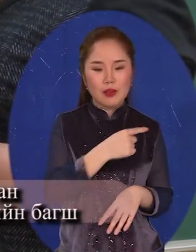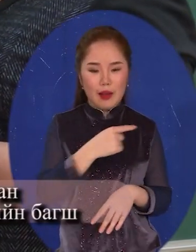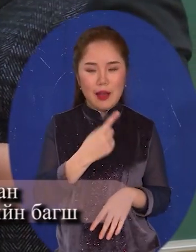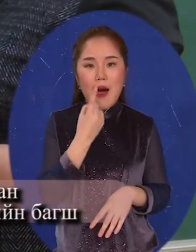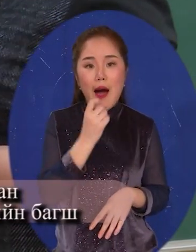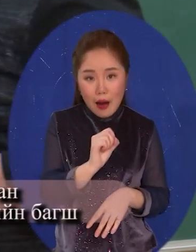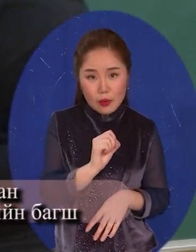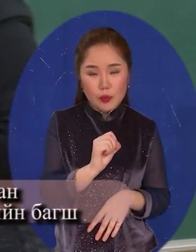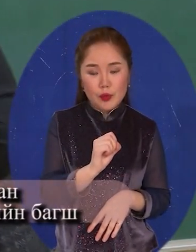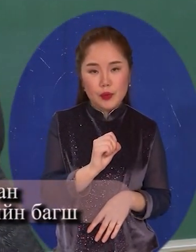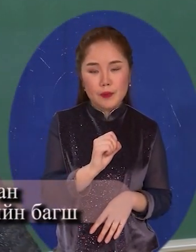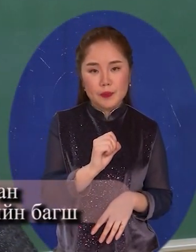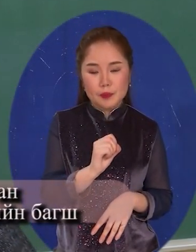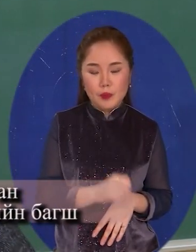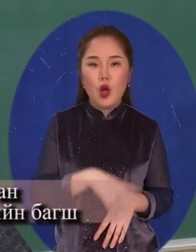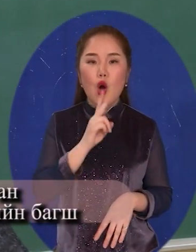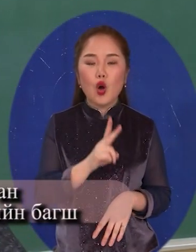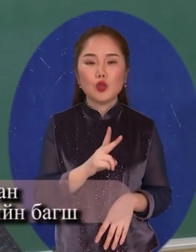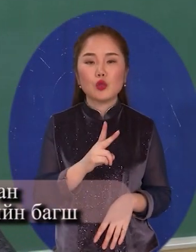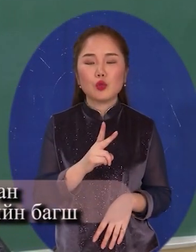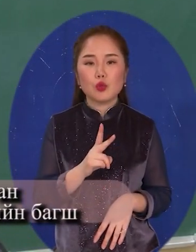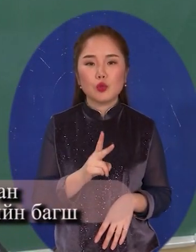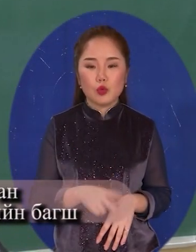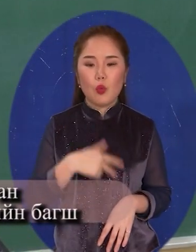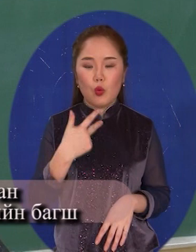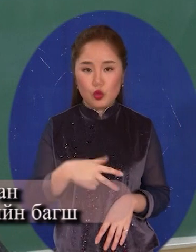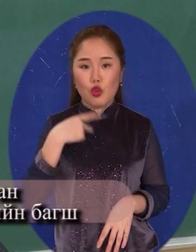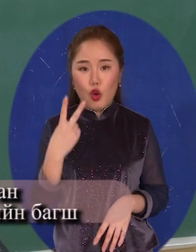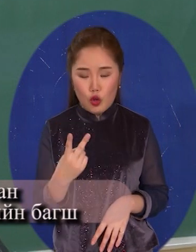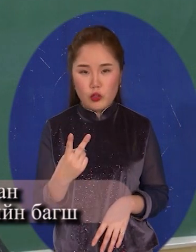Енді 232-ге 2-ні қосамыз ба, әлде кемітеміз бе?